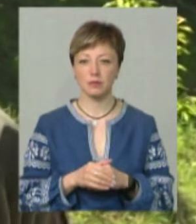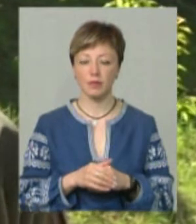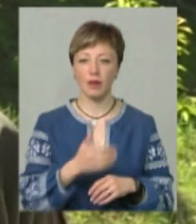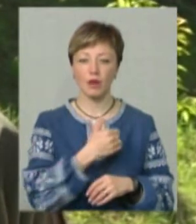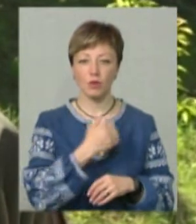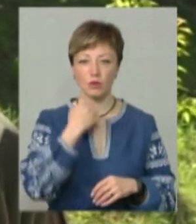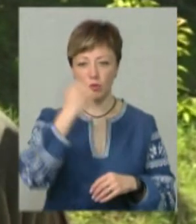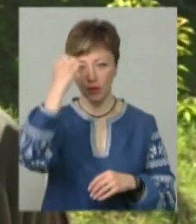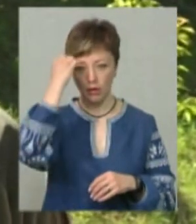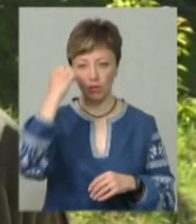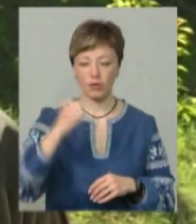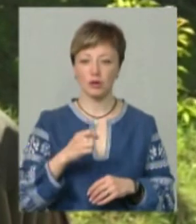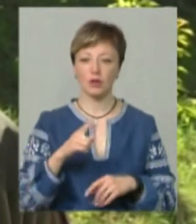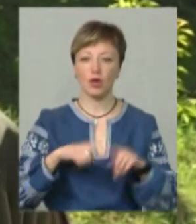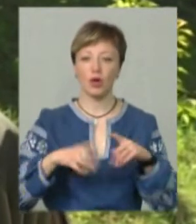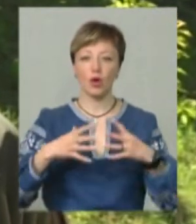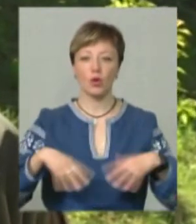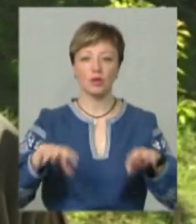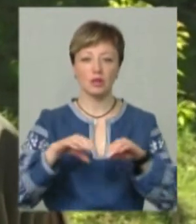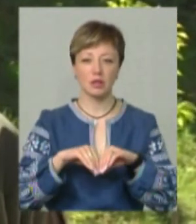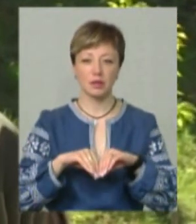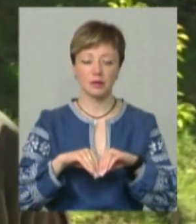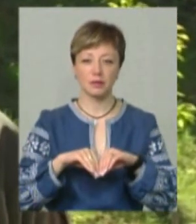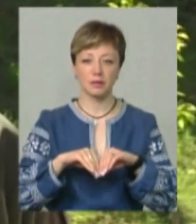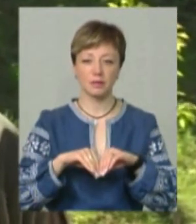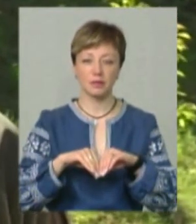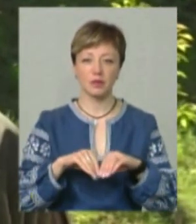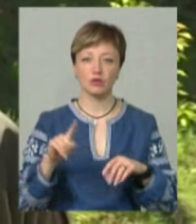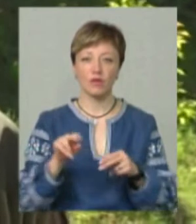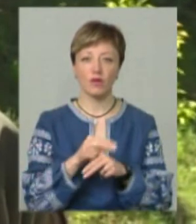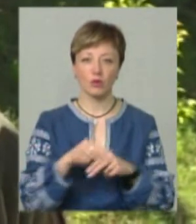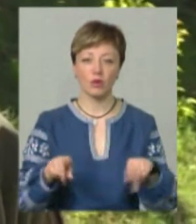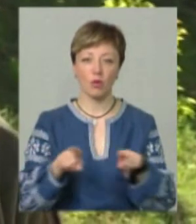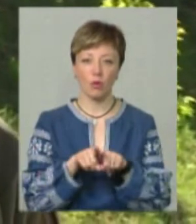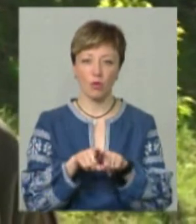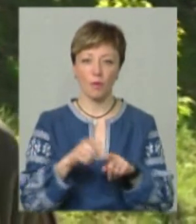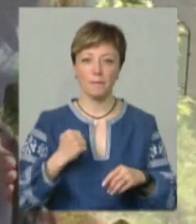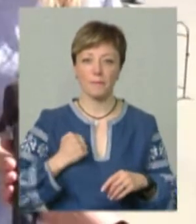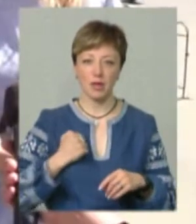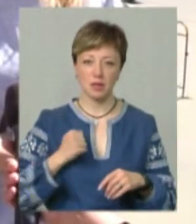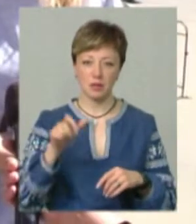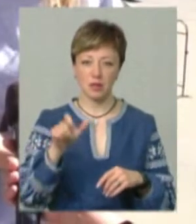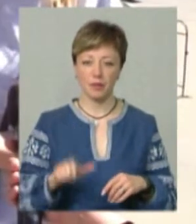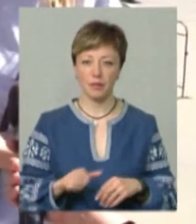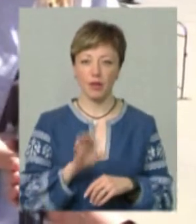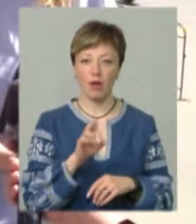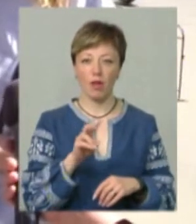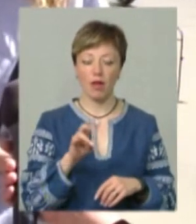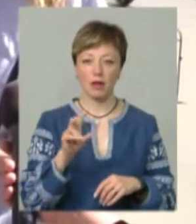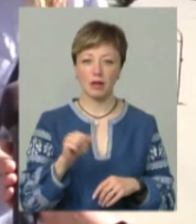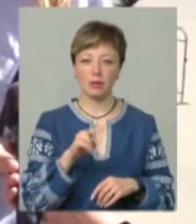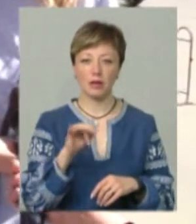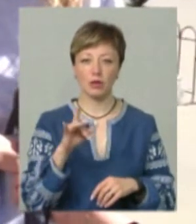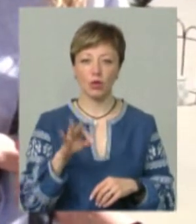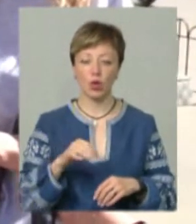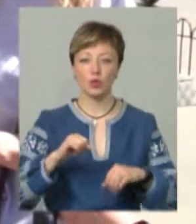Хочу подякувати родині, що виховала такого бійця. Олена та Дмитро недужі –